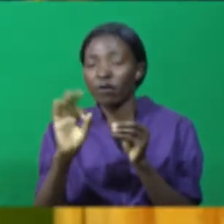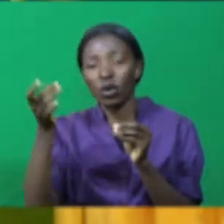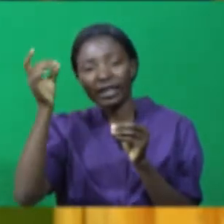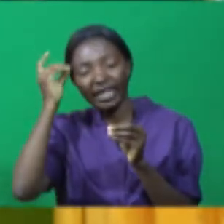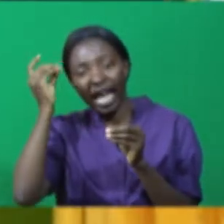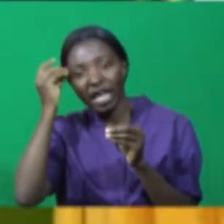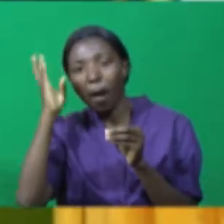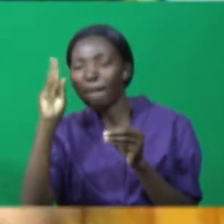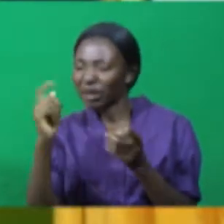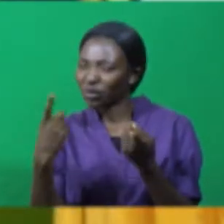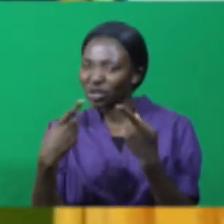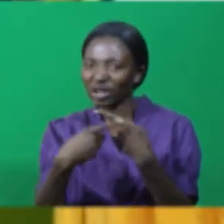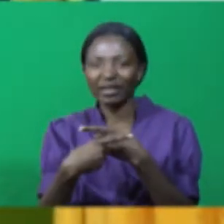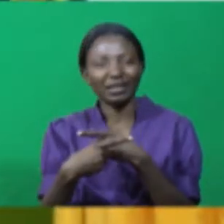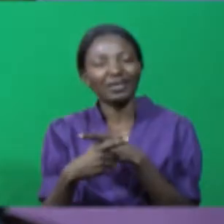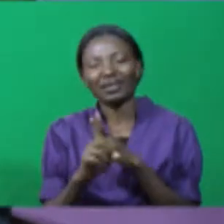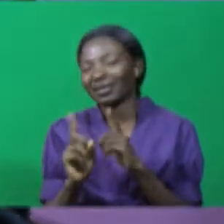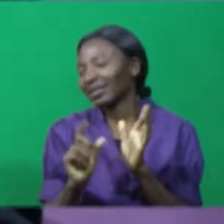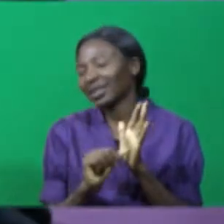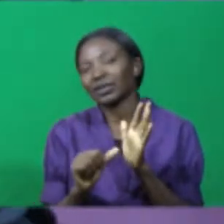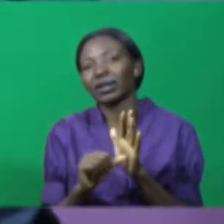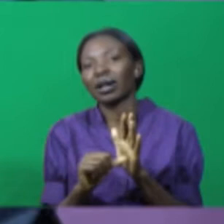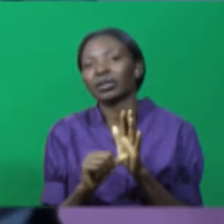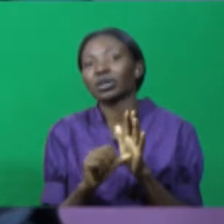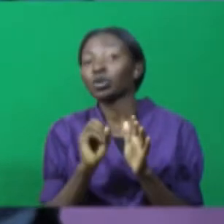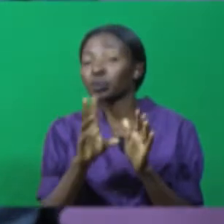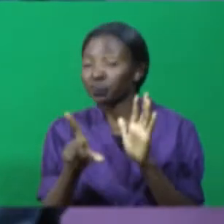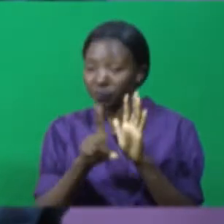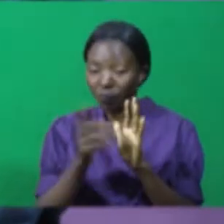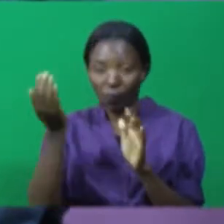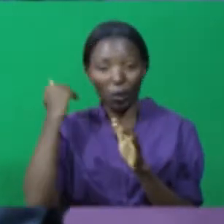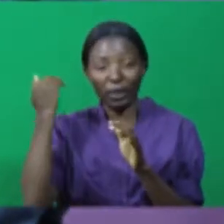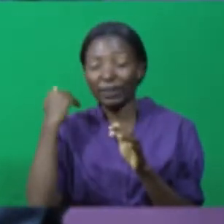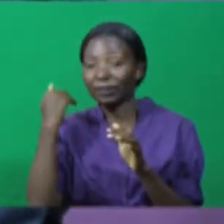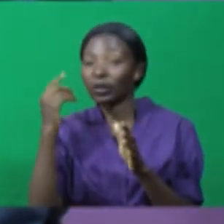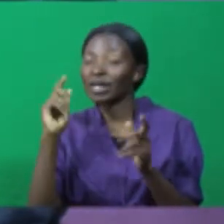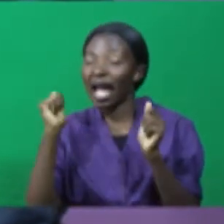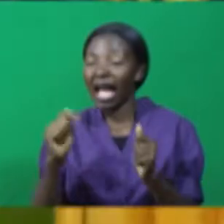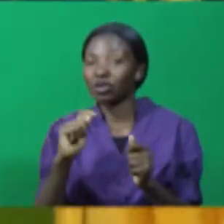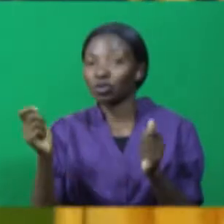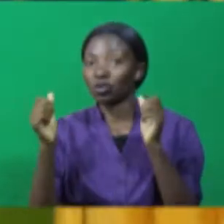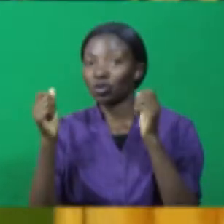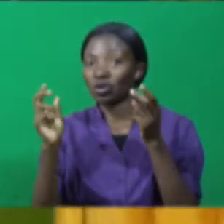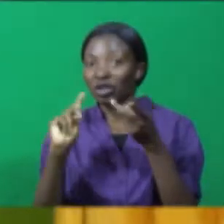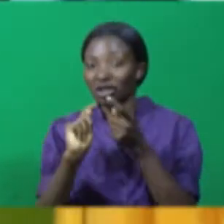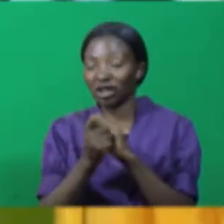But auri vese. Auri vese. Hanzi vanhu vemedopesha mitemo yacho airi vese. Airi vese.